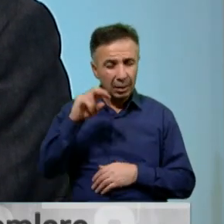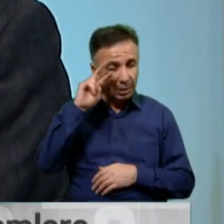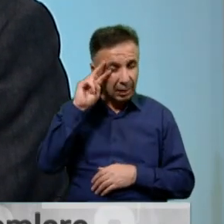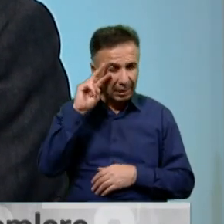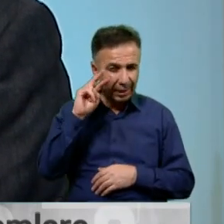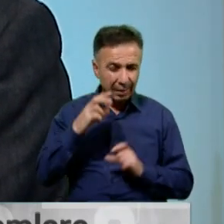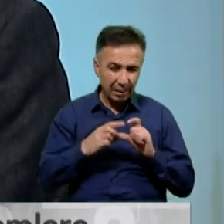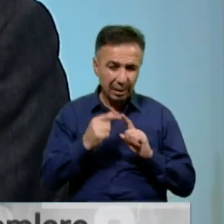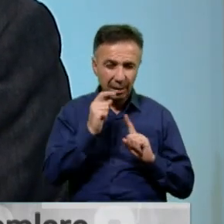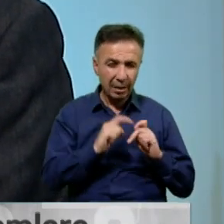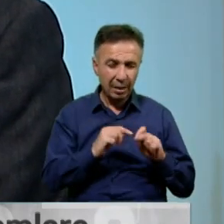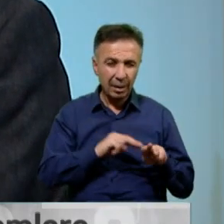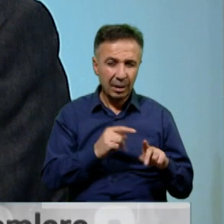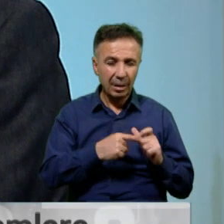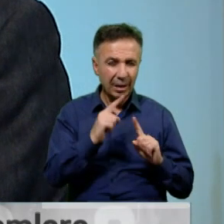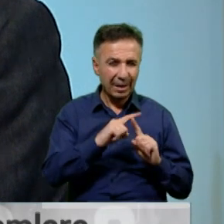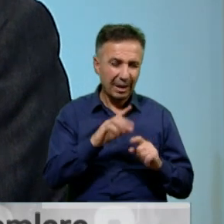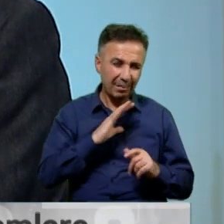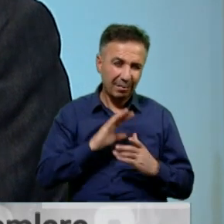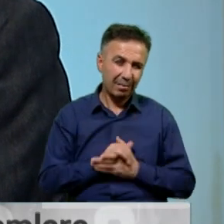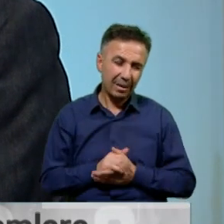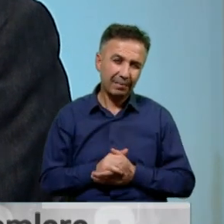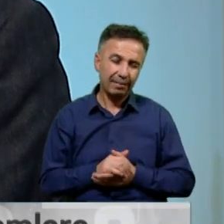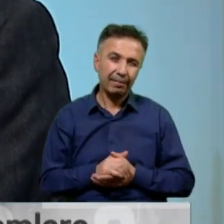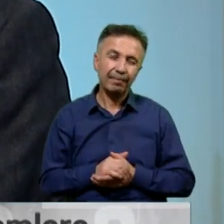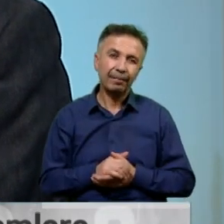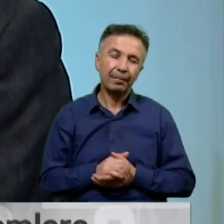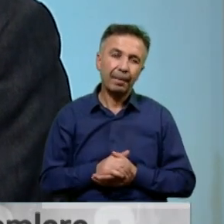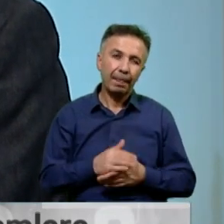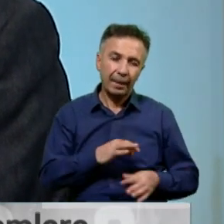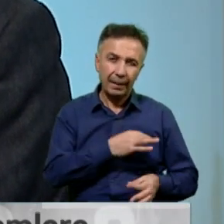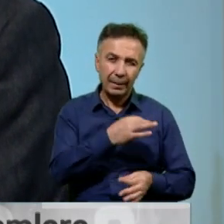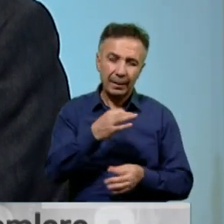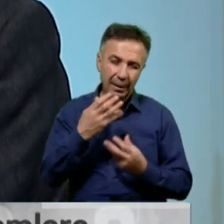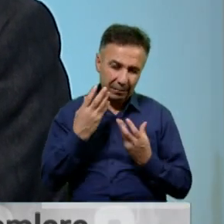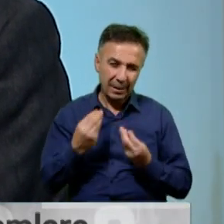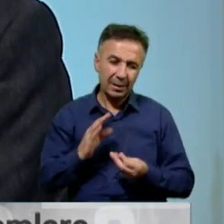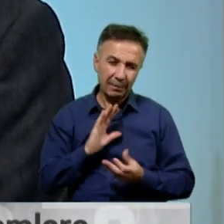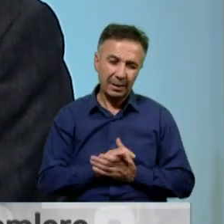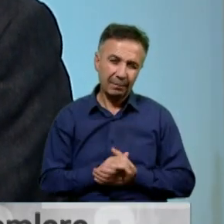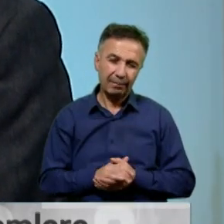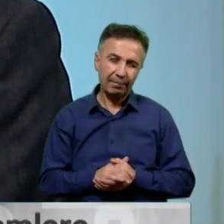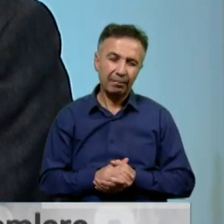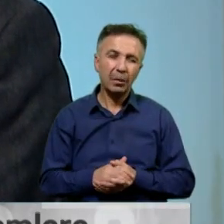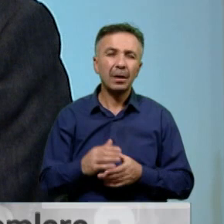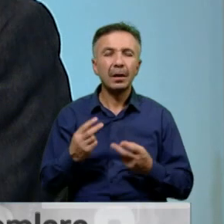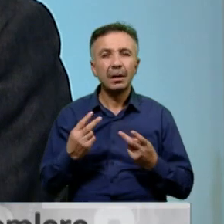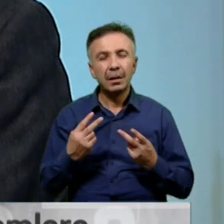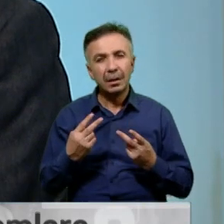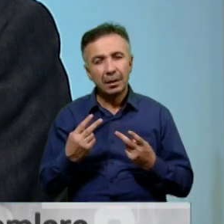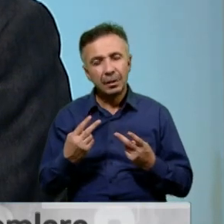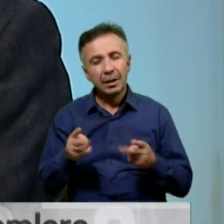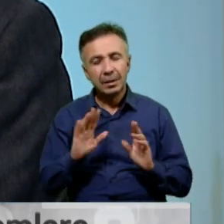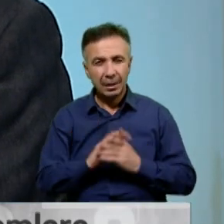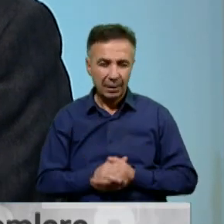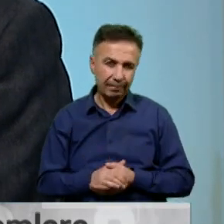dediğimiz o dönemde işte bu işi çevirmeye çalışan insanlardan oluşuyor. Bu yönüyle caiz